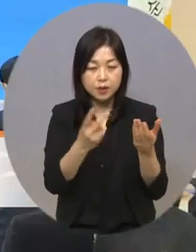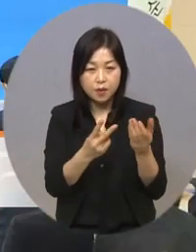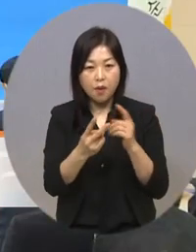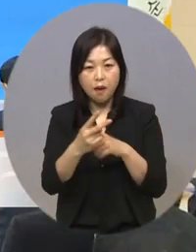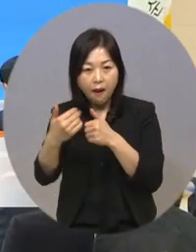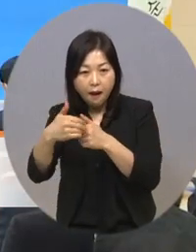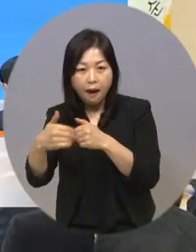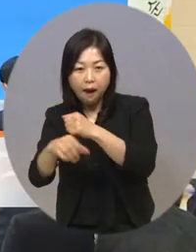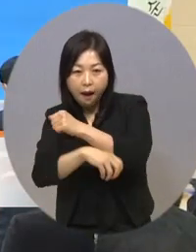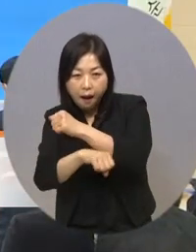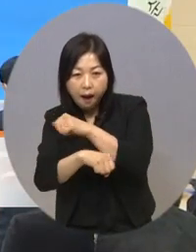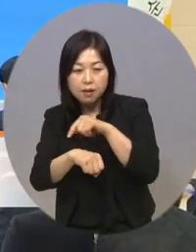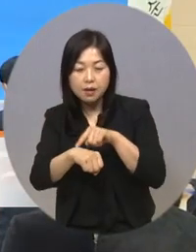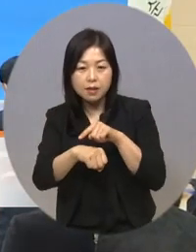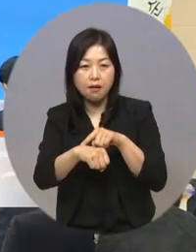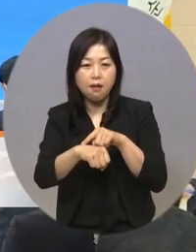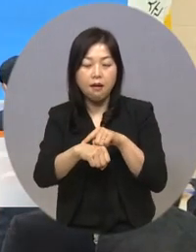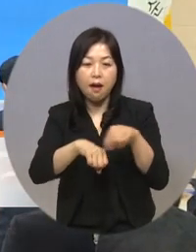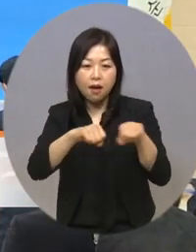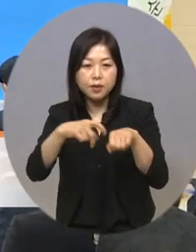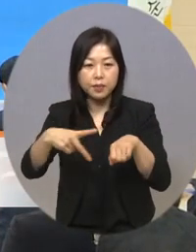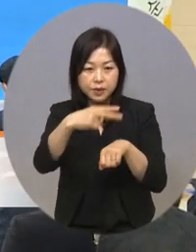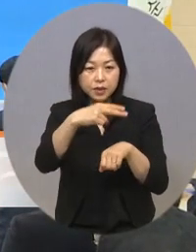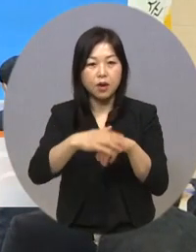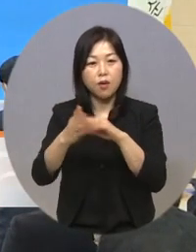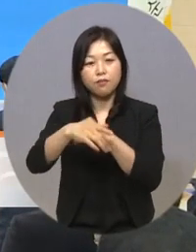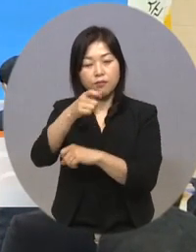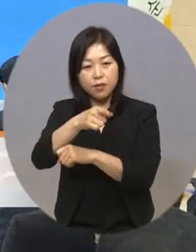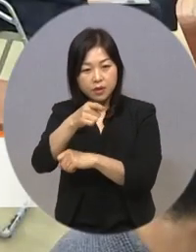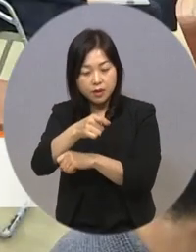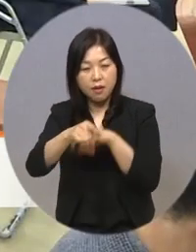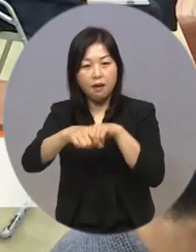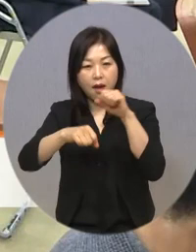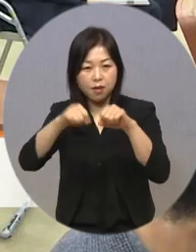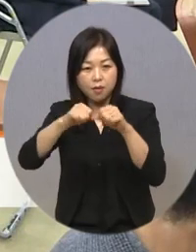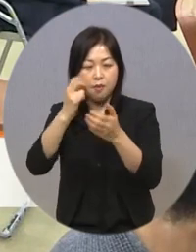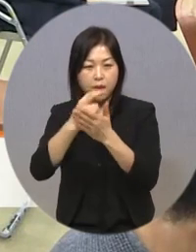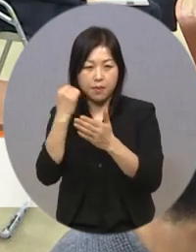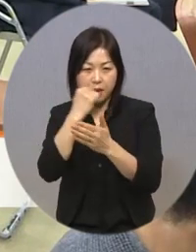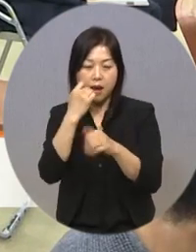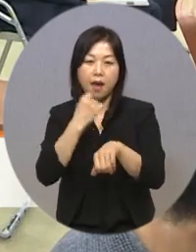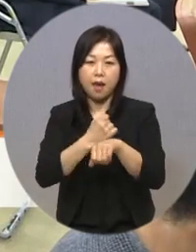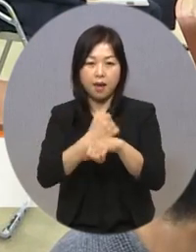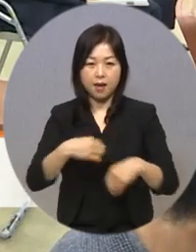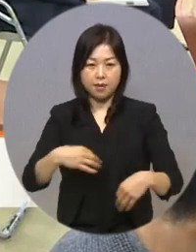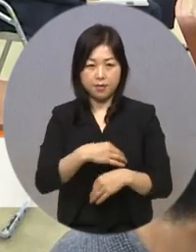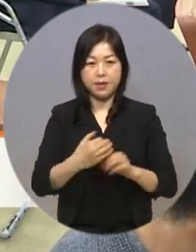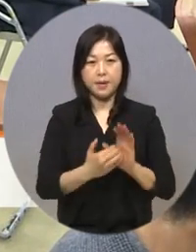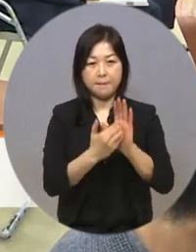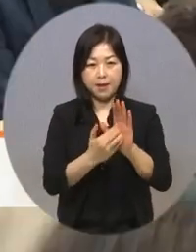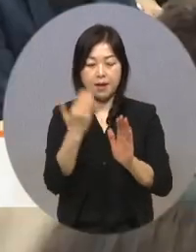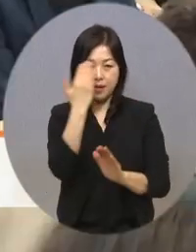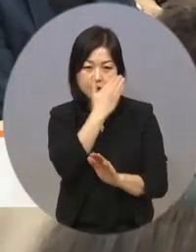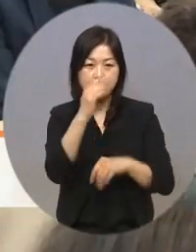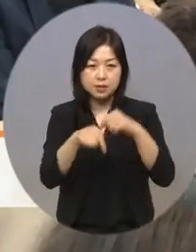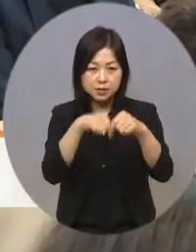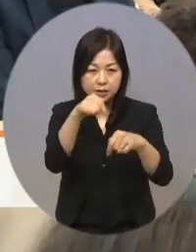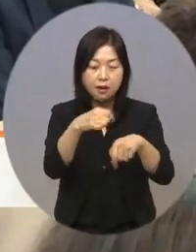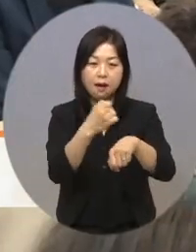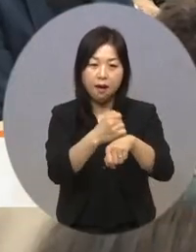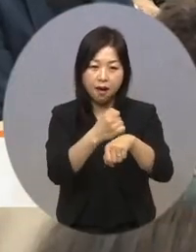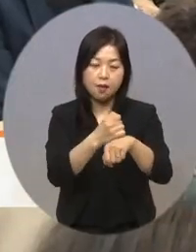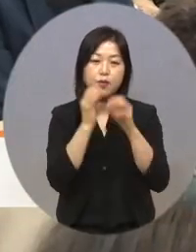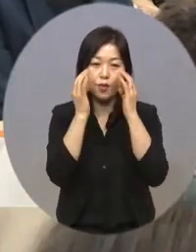불합리한 관행 근절, 공무원 행동 강령 준수 등의 반부패 청렴 정책 추진에 앞장설 것을